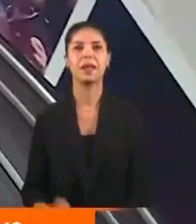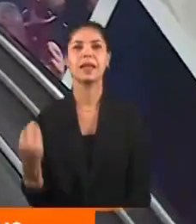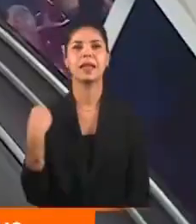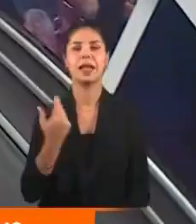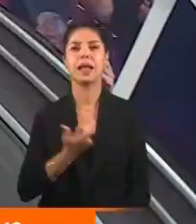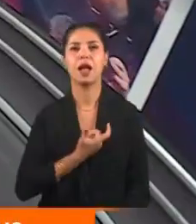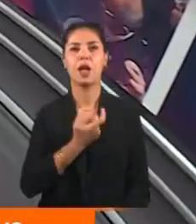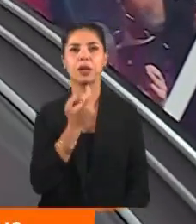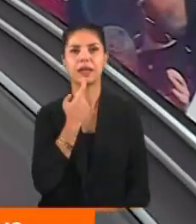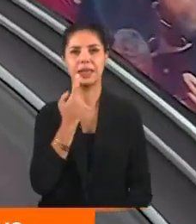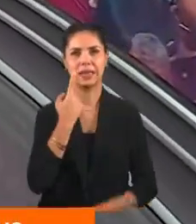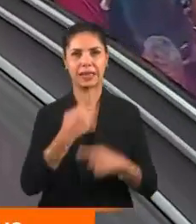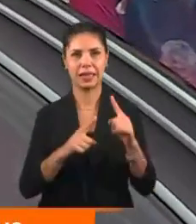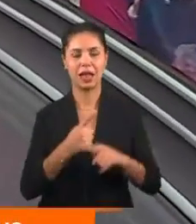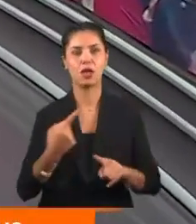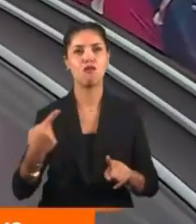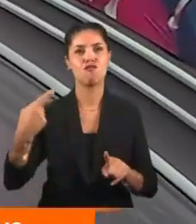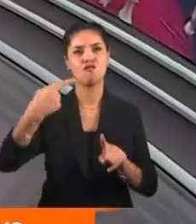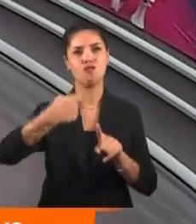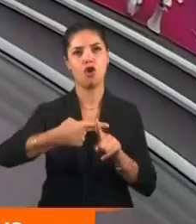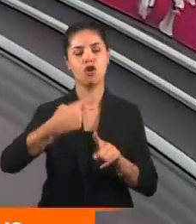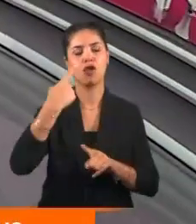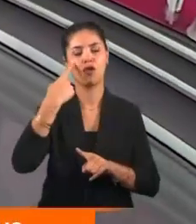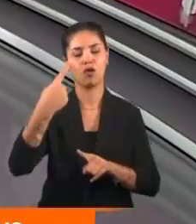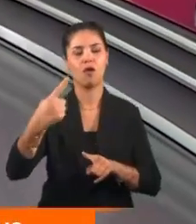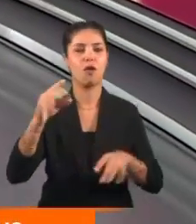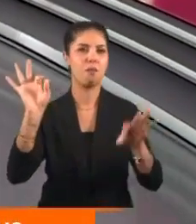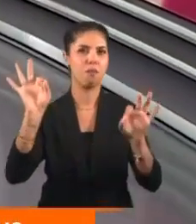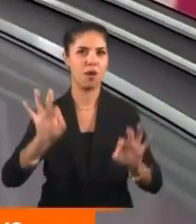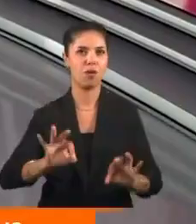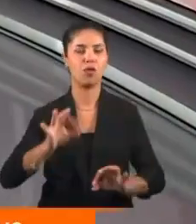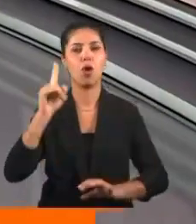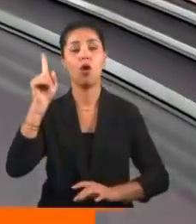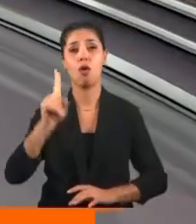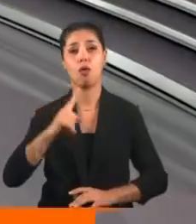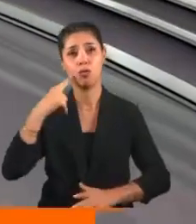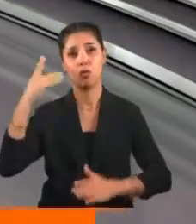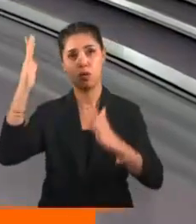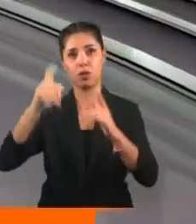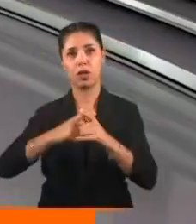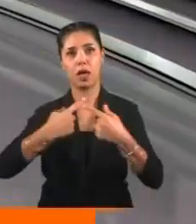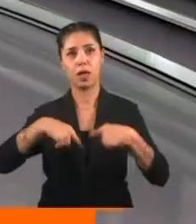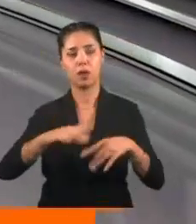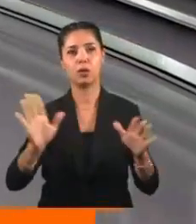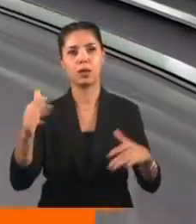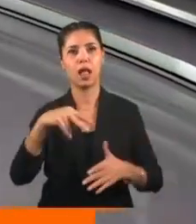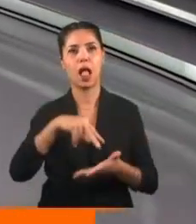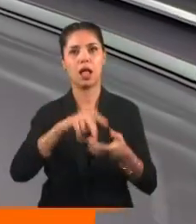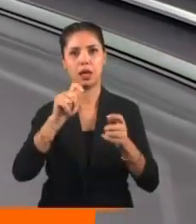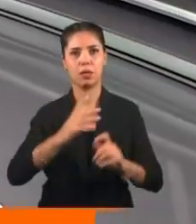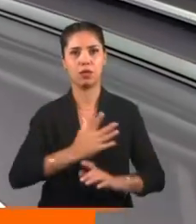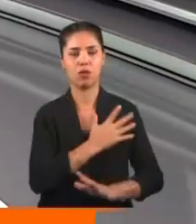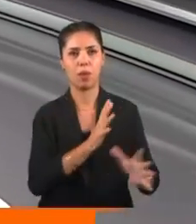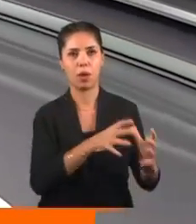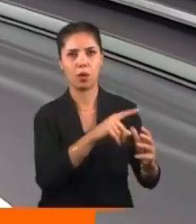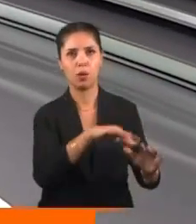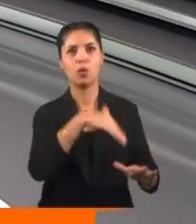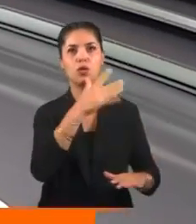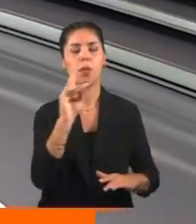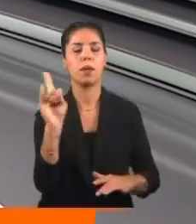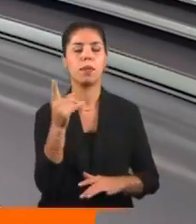Yeni yasama yılı siyasette ılımlı esen rüzgarlarla başladı. Önce Cumhurbaşkanı Erdoğan'ın genel kurul salonunda ayakta karşılayan CHP grubu, hemen ardından MHP